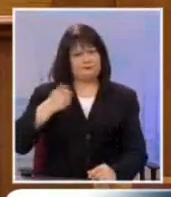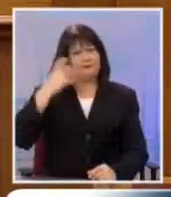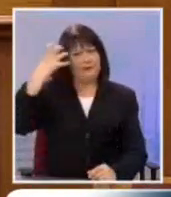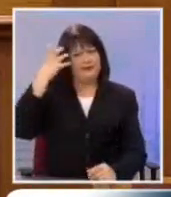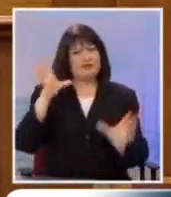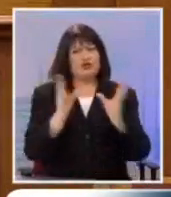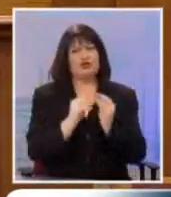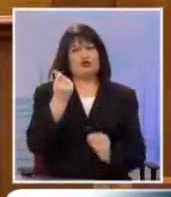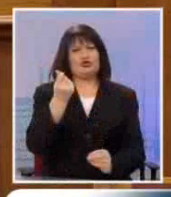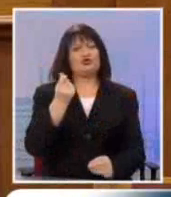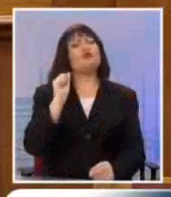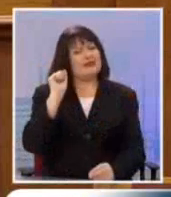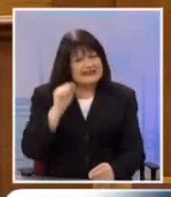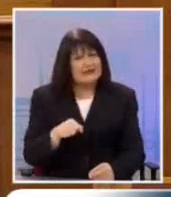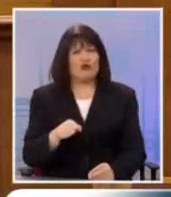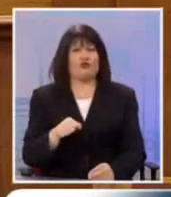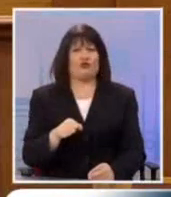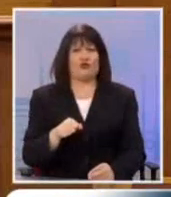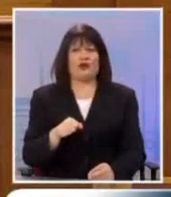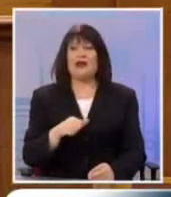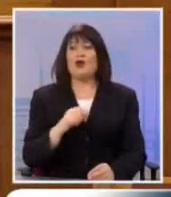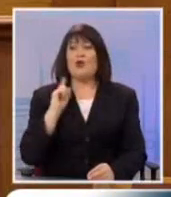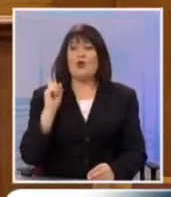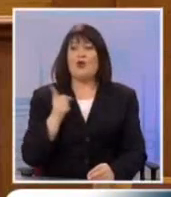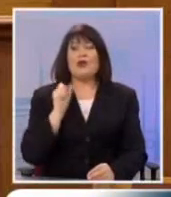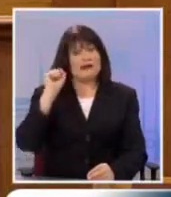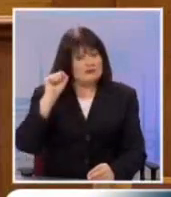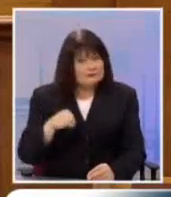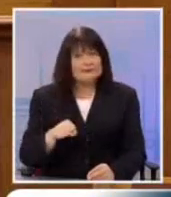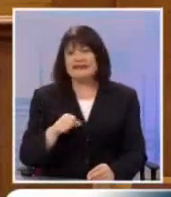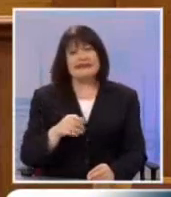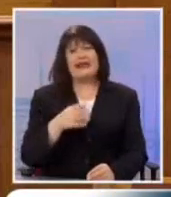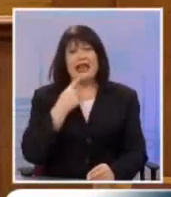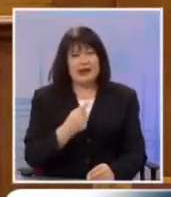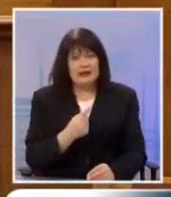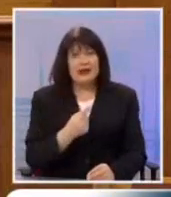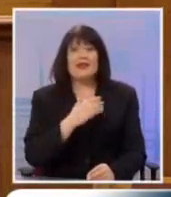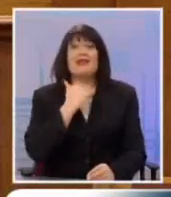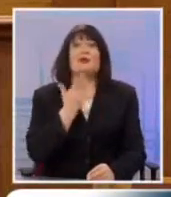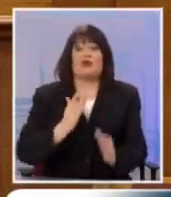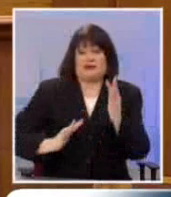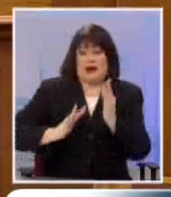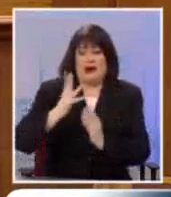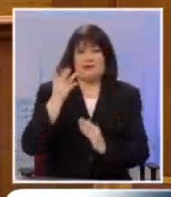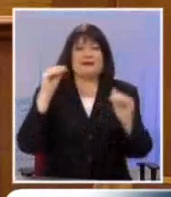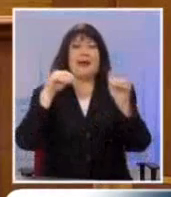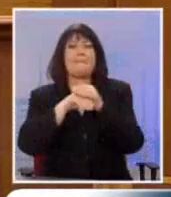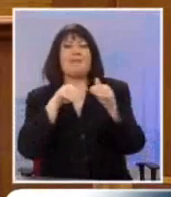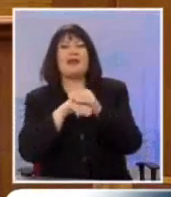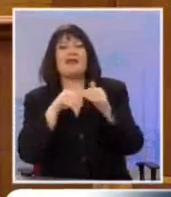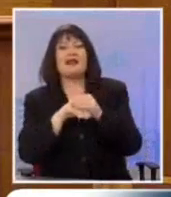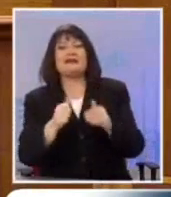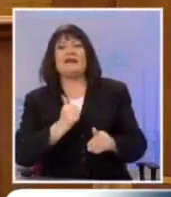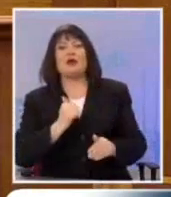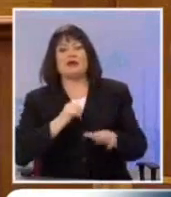οικονομολόγοι, κύριε Χαρντούβελη, γι' αυτό. Συμφωνούν όλοι και οι οικονομολόγοι ότι δεν μπορεί να έχεις ανάπτυξη και επενδύσεις